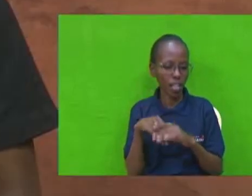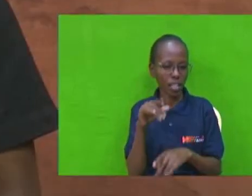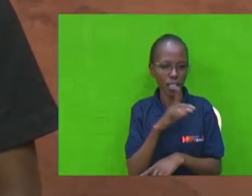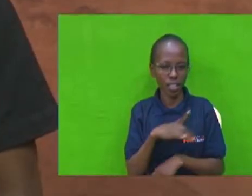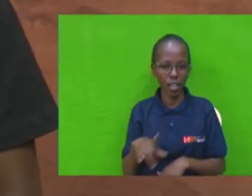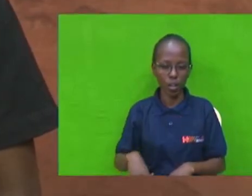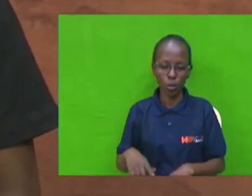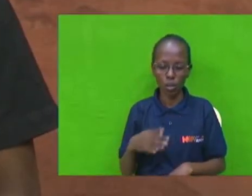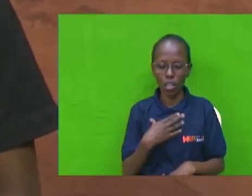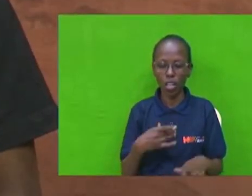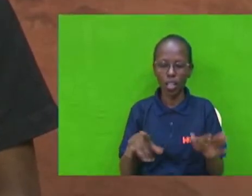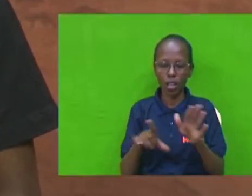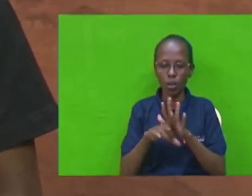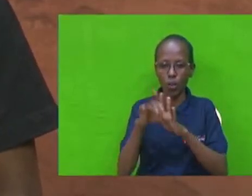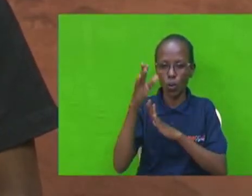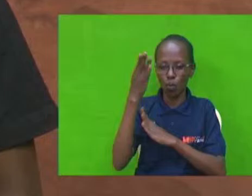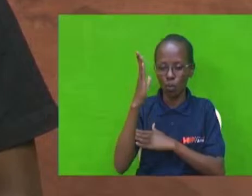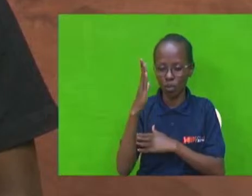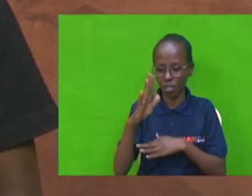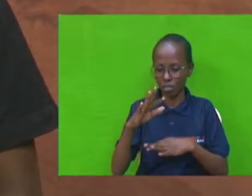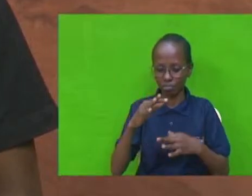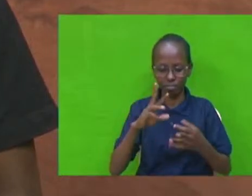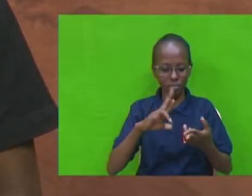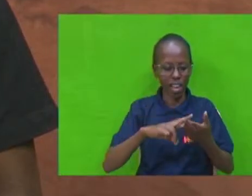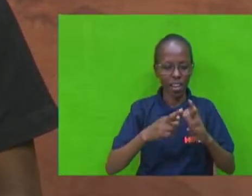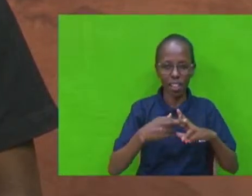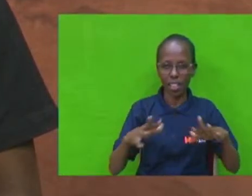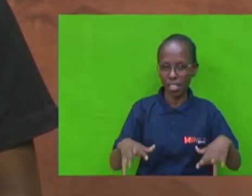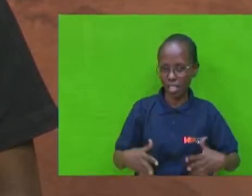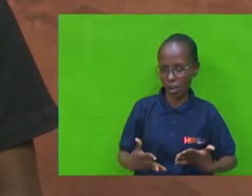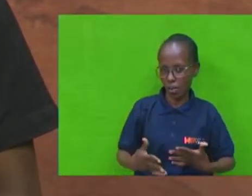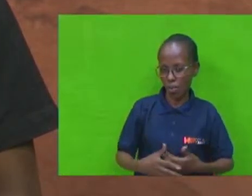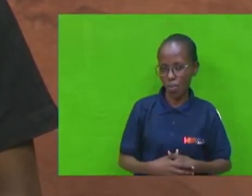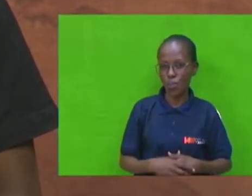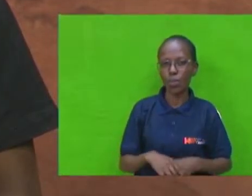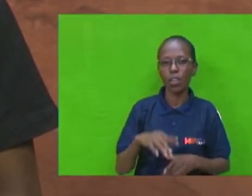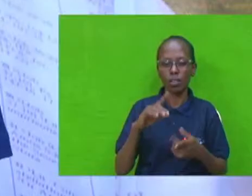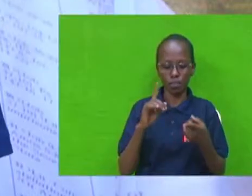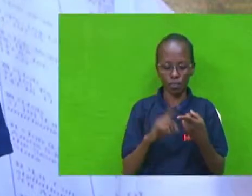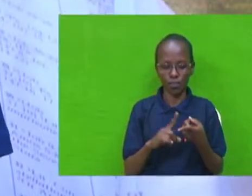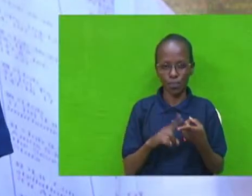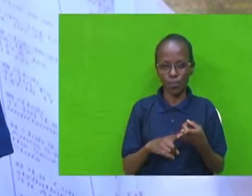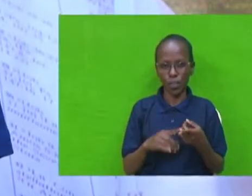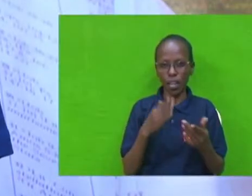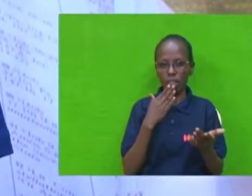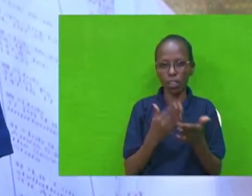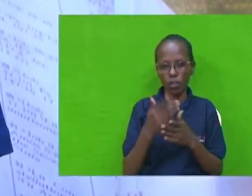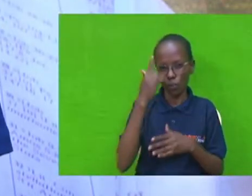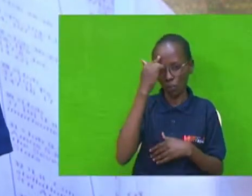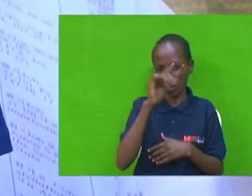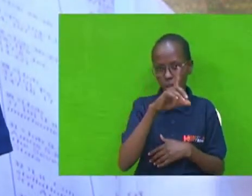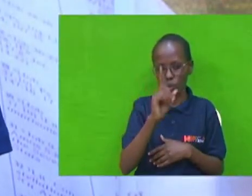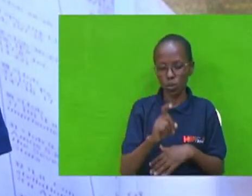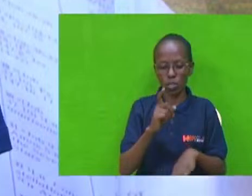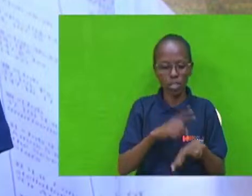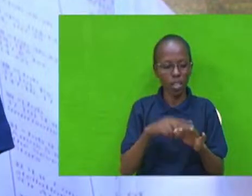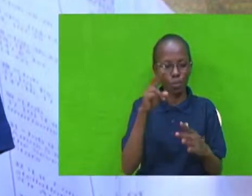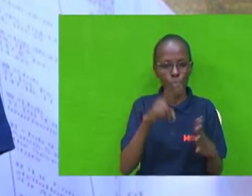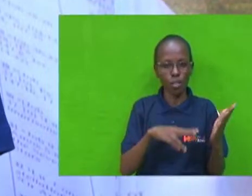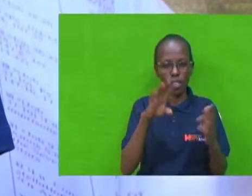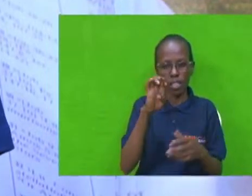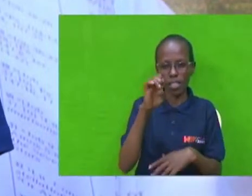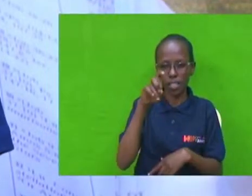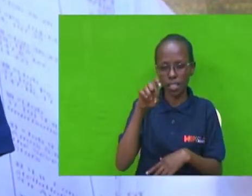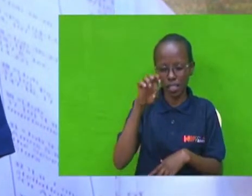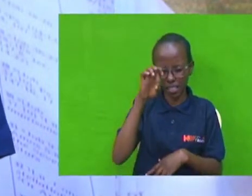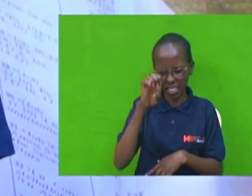pia katika amri za Mungu unaingiliana vipi? Asante kwanza. Asante kwa swali. Unaposoma kitabu cha Ezekieli sura